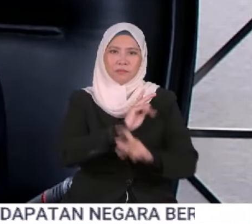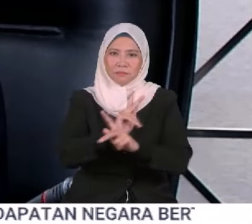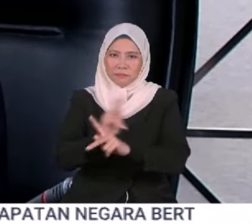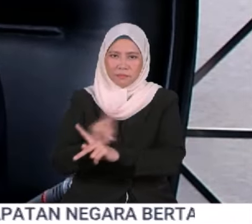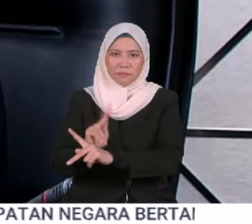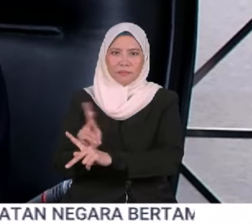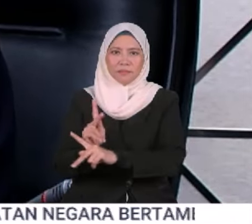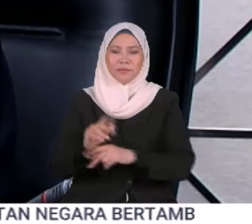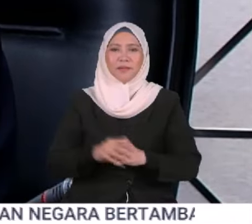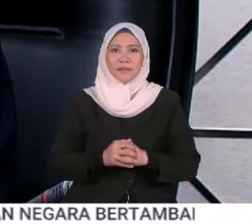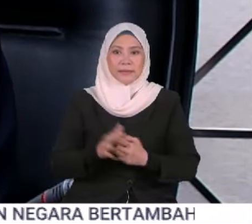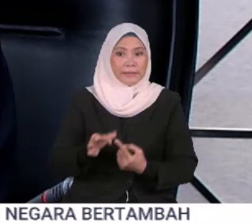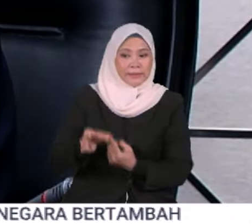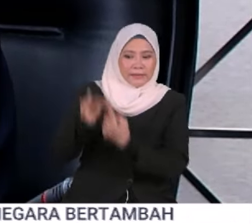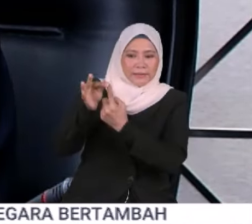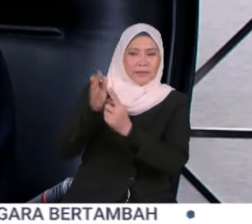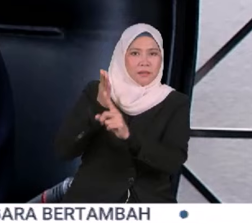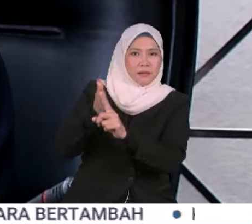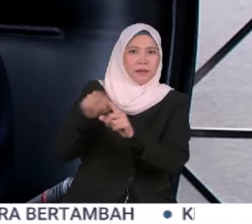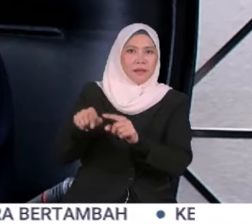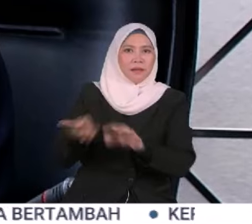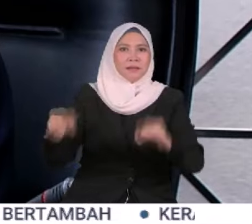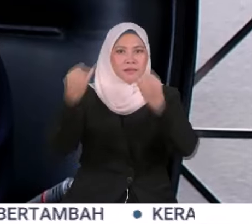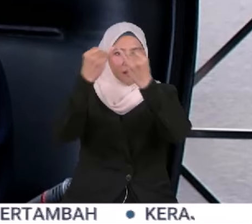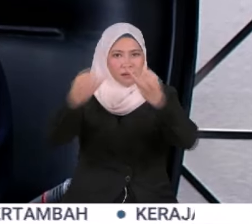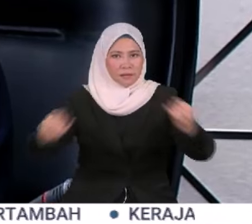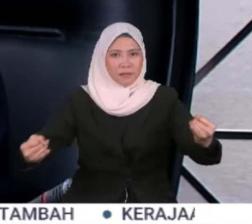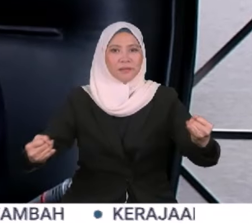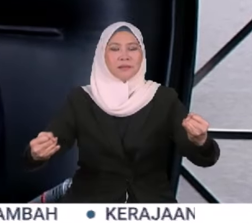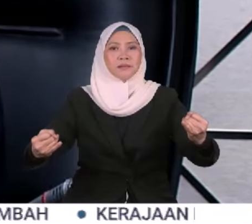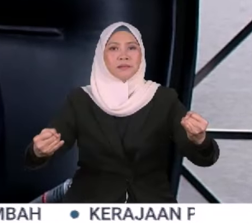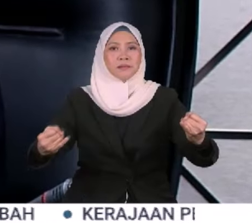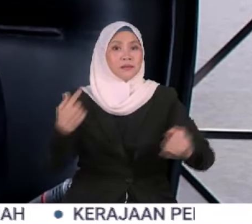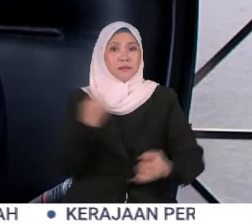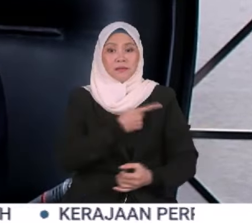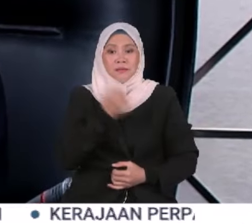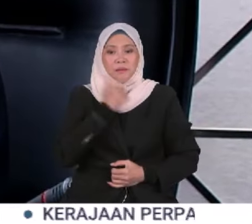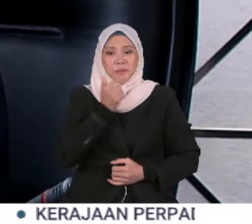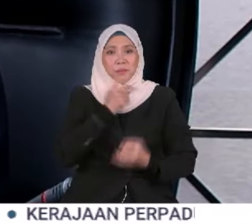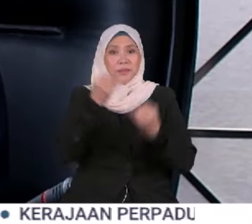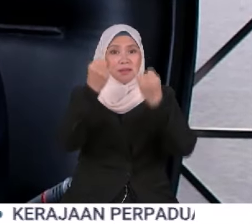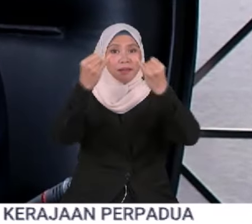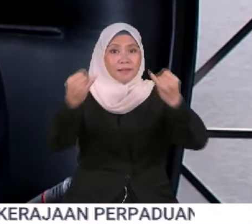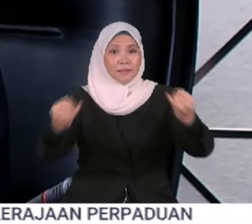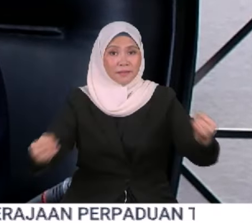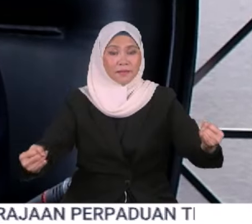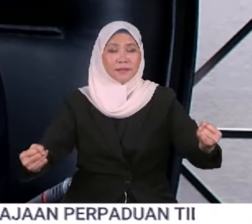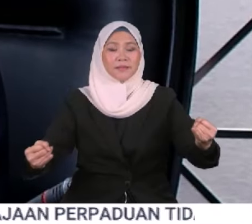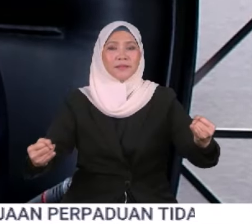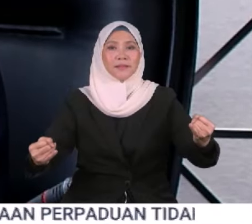utamanya di istana kita tidak mau juga istana ataupun